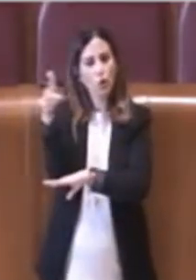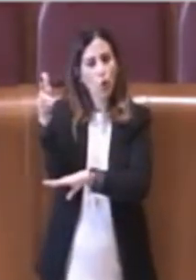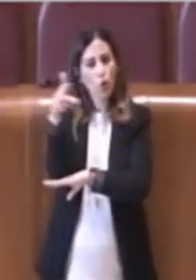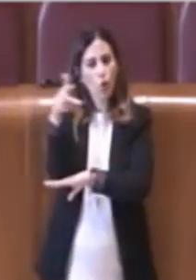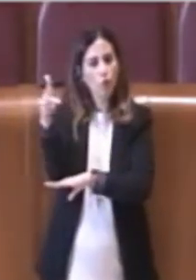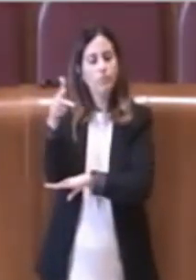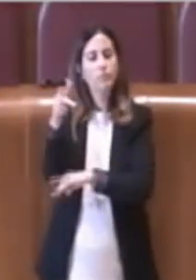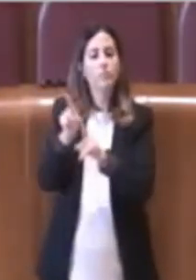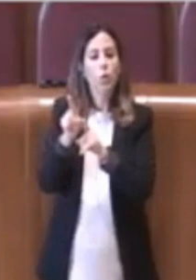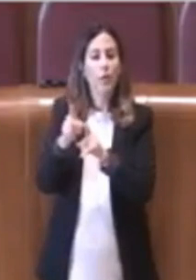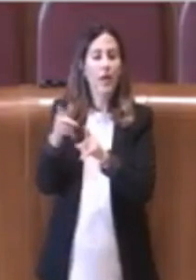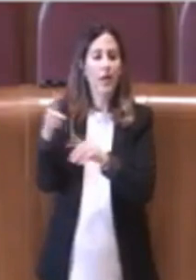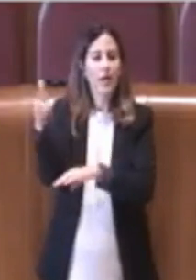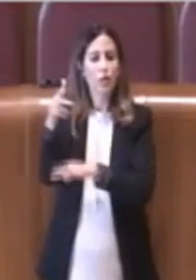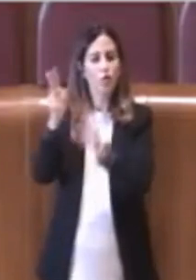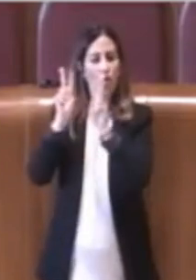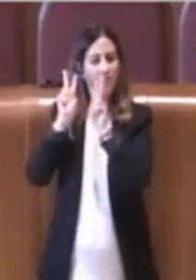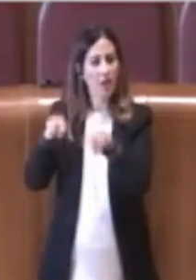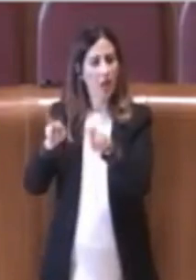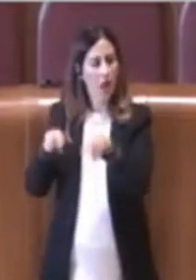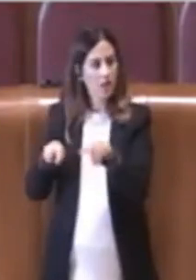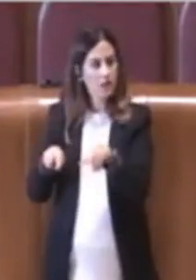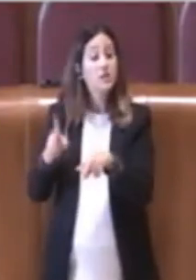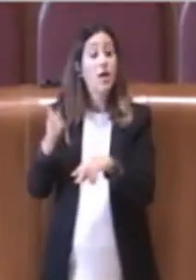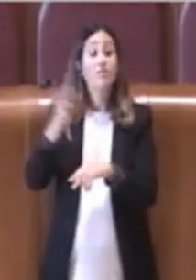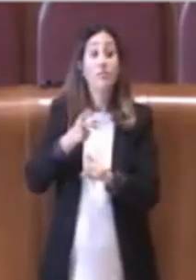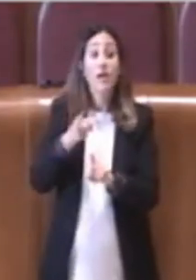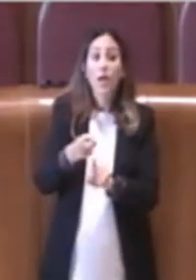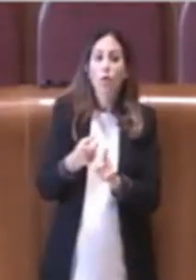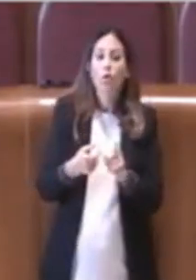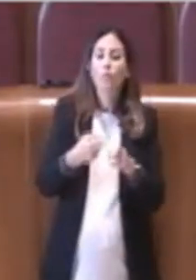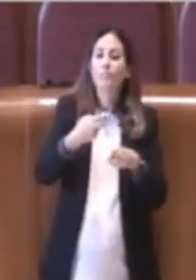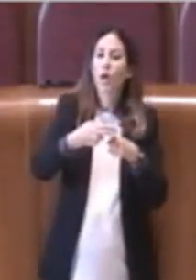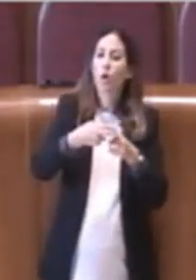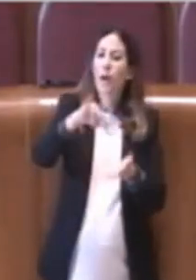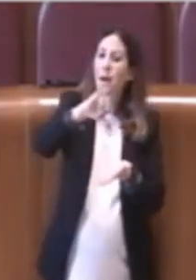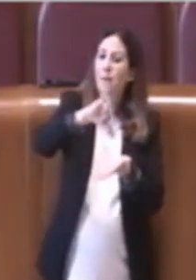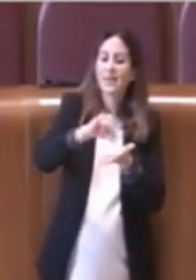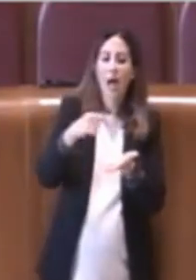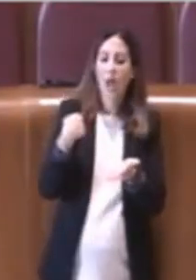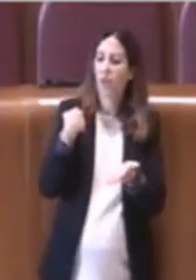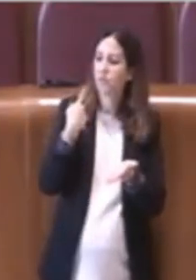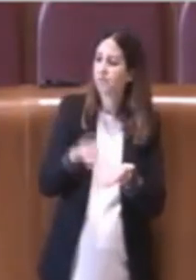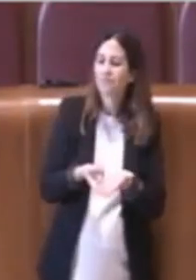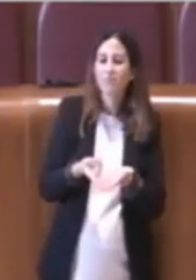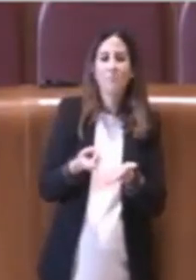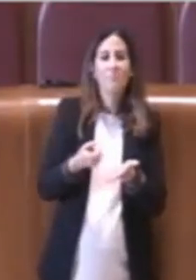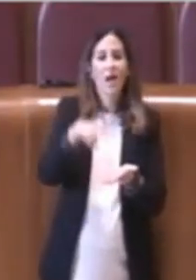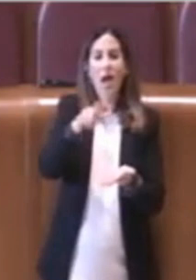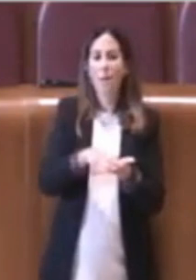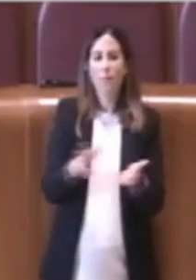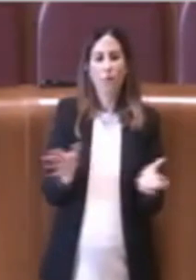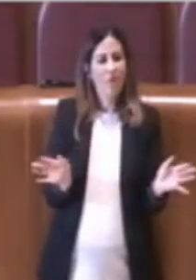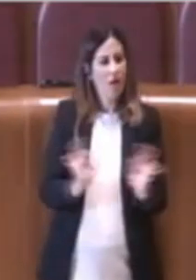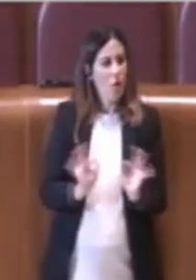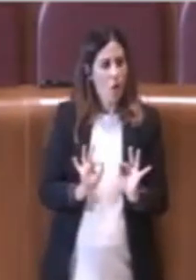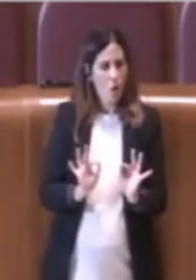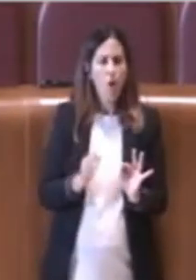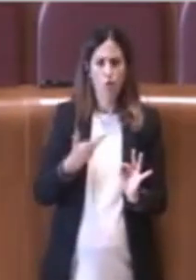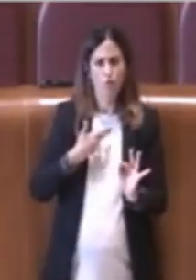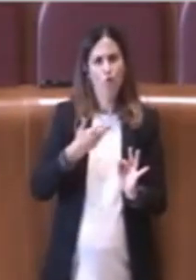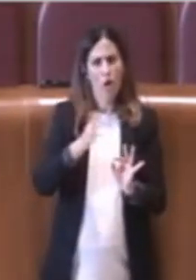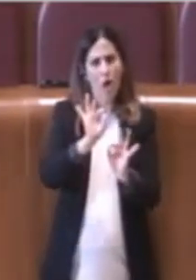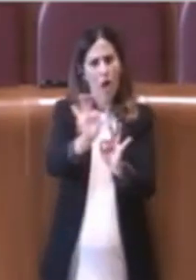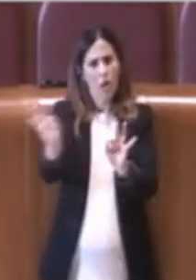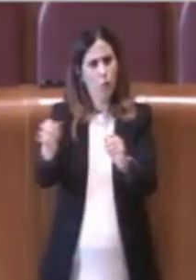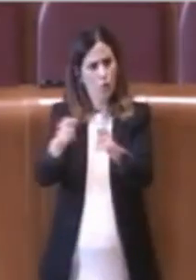roma capitale non ha mai approvato al contrario di altre città per cui presto mi